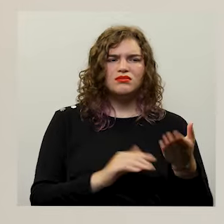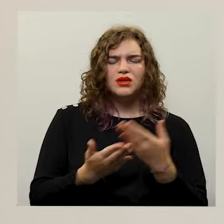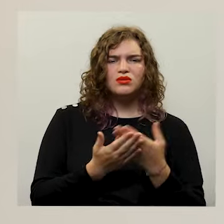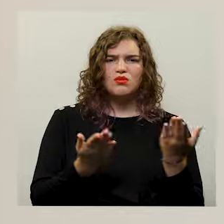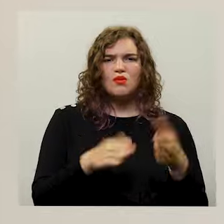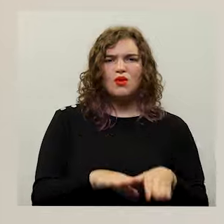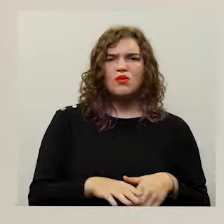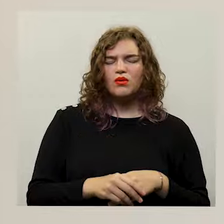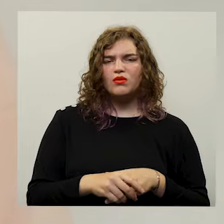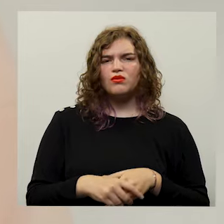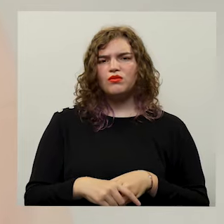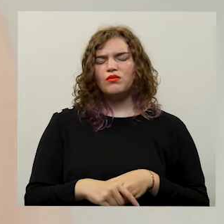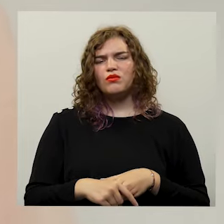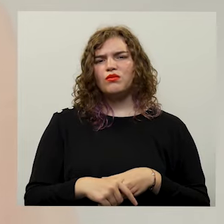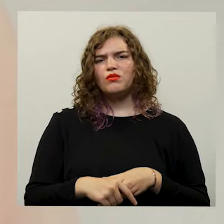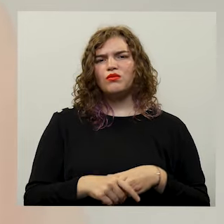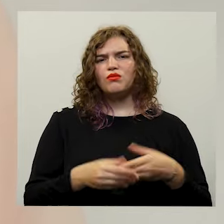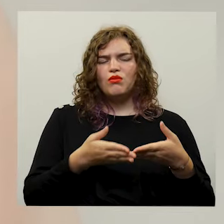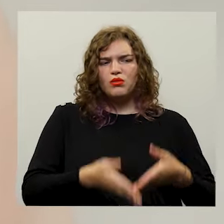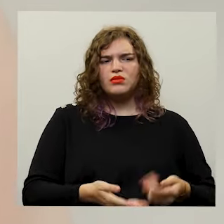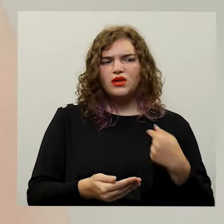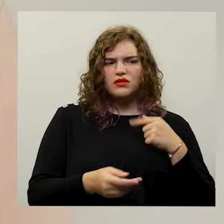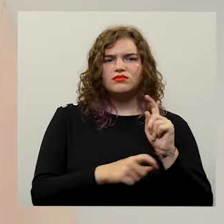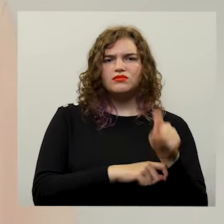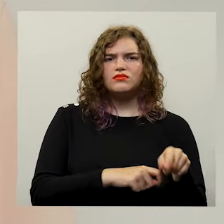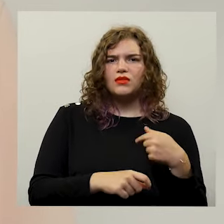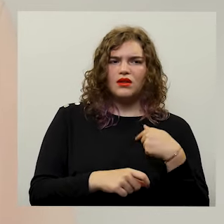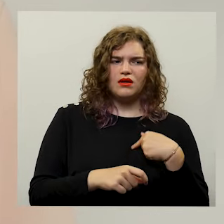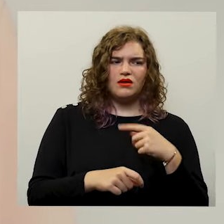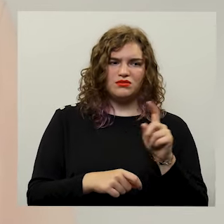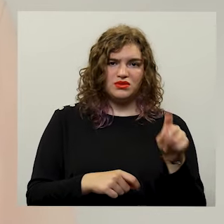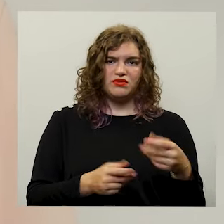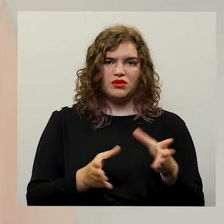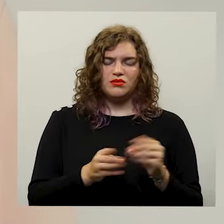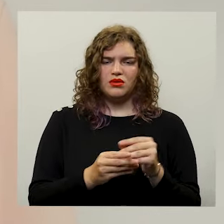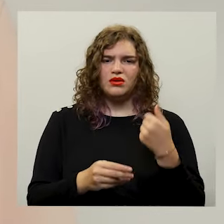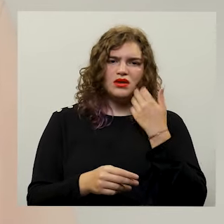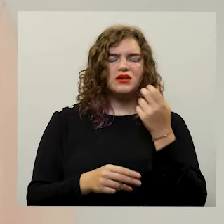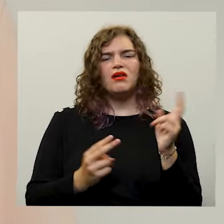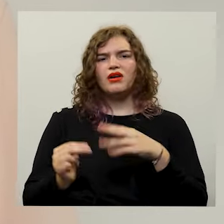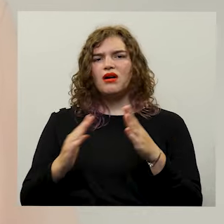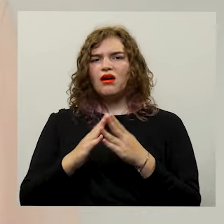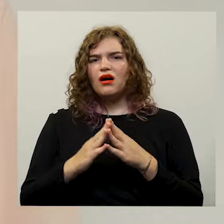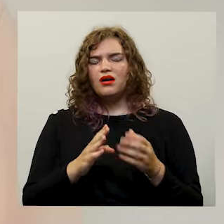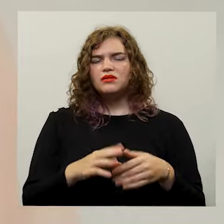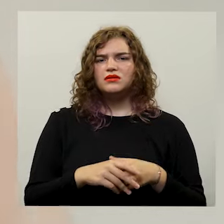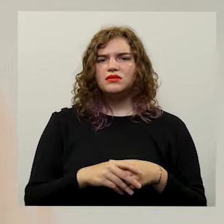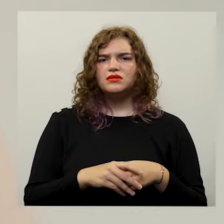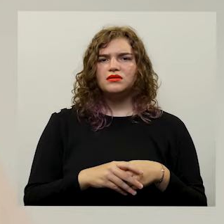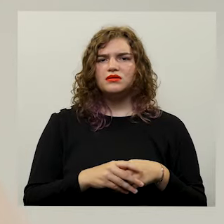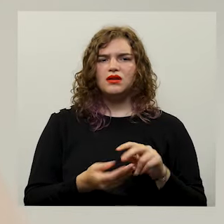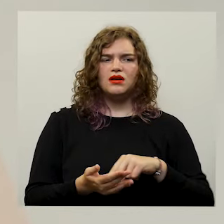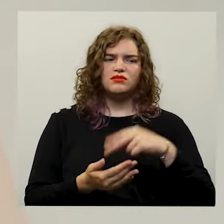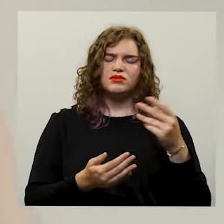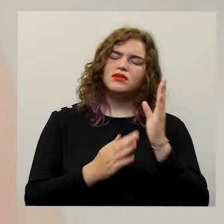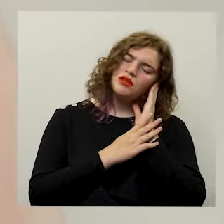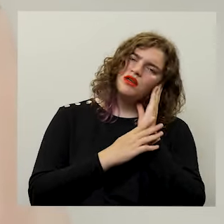lui. Când te-ai dus cu el? Nu, nu aveam ce căuta eu. Când s-a întors acasă, a căzut direct în pat. Nu se